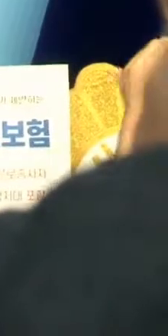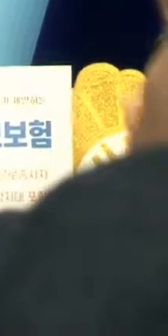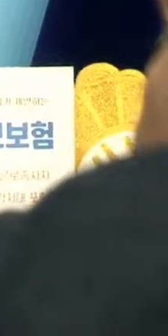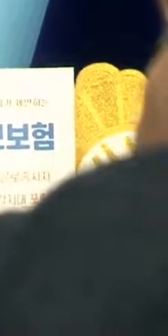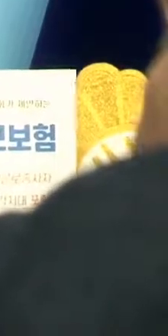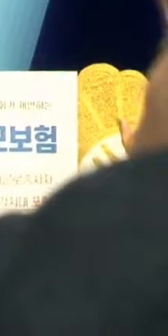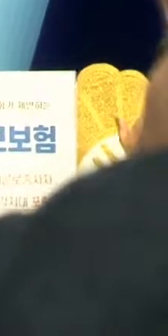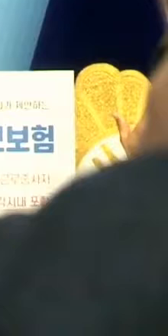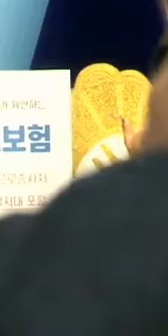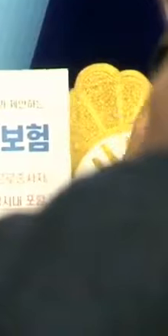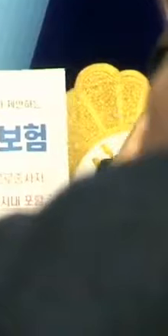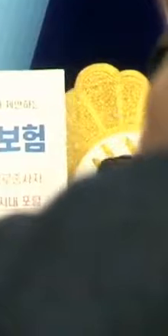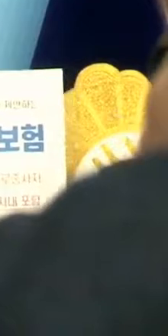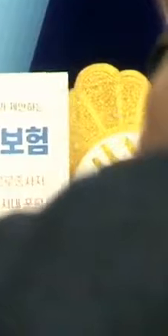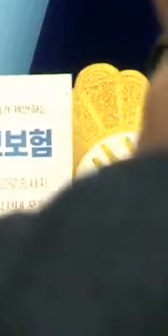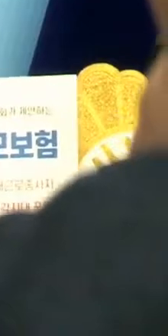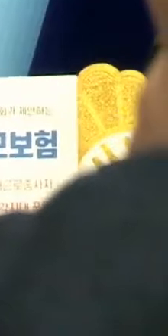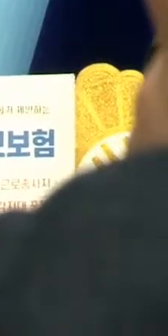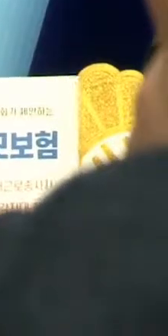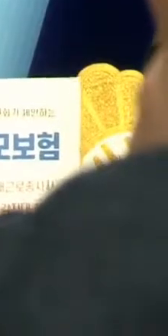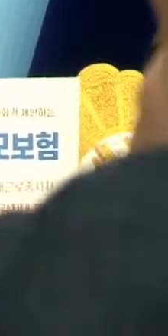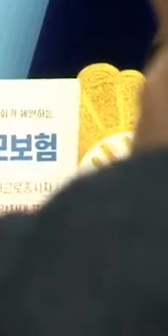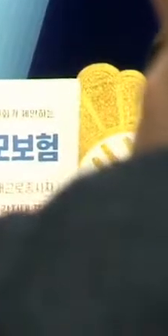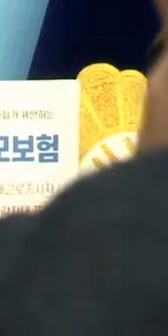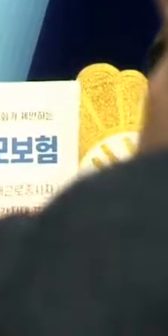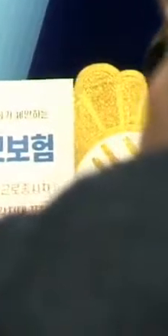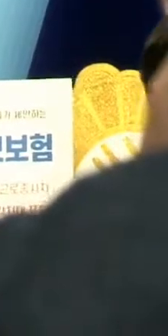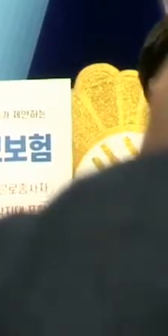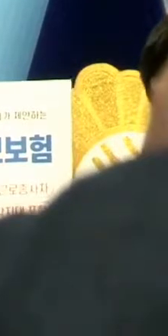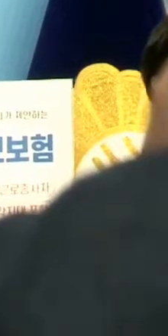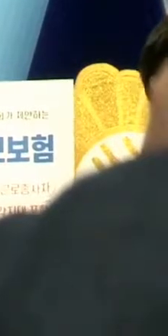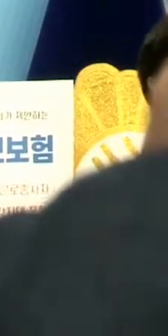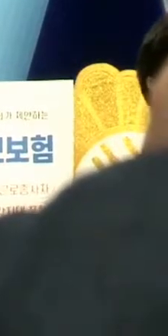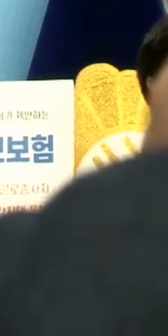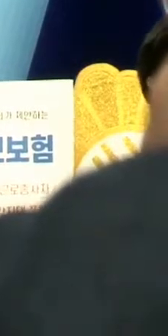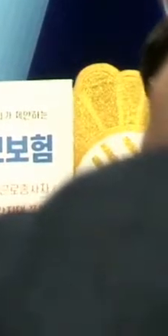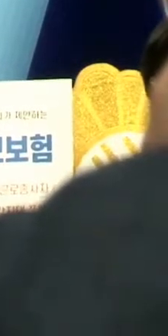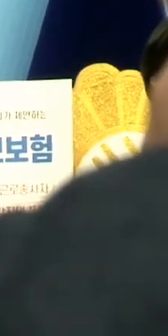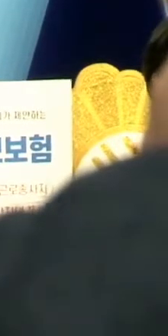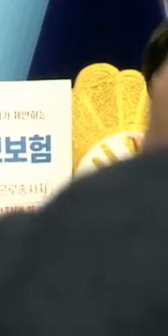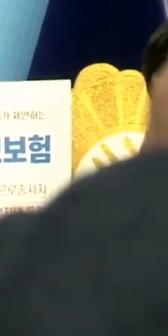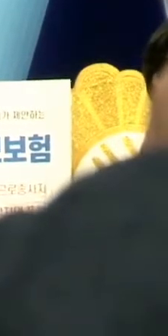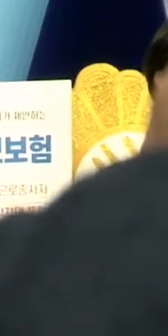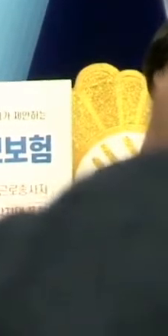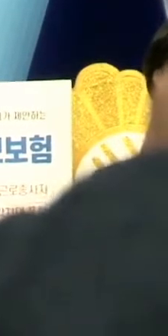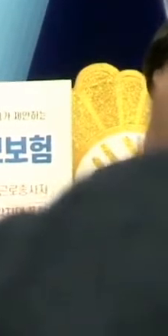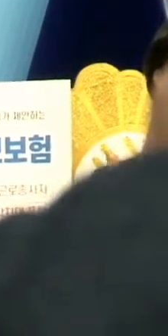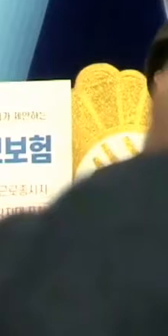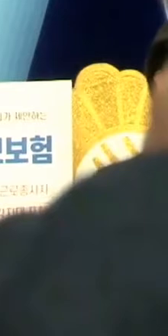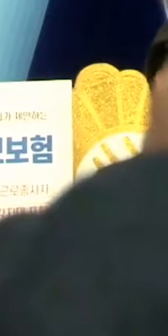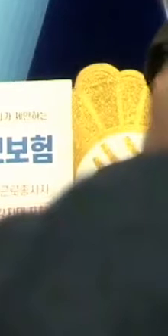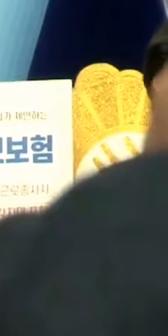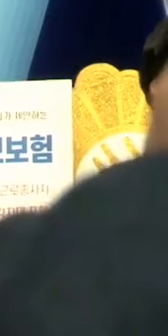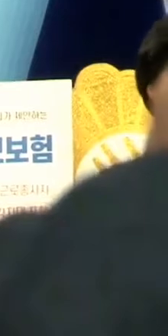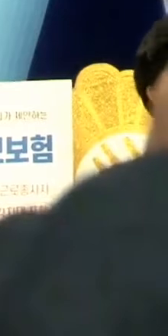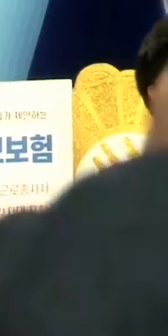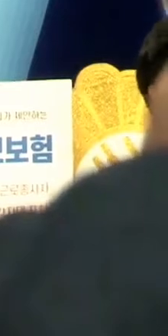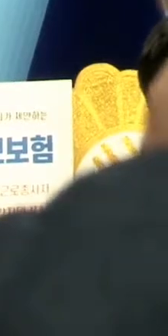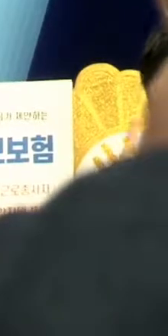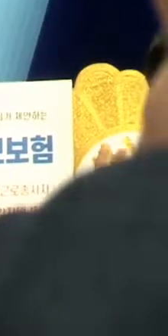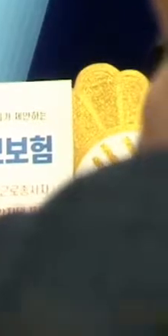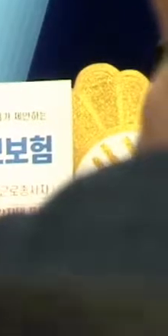출산율이 2018년에 0.98 작년에 0.9 위 올 상반기에 0.84 합니다